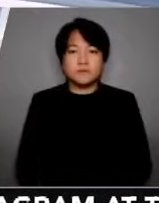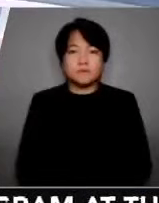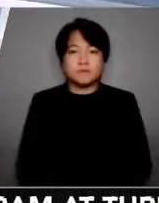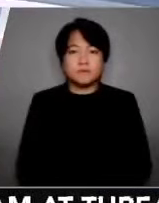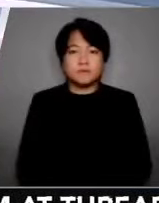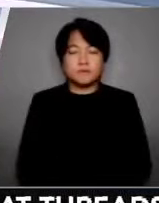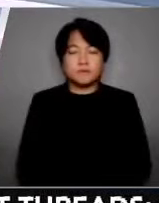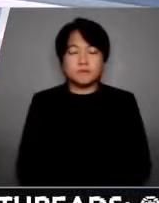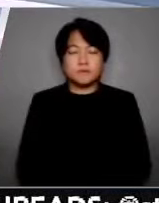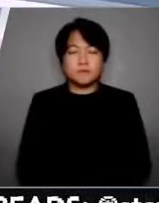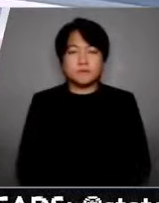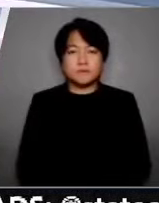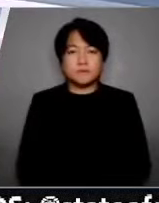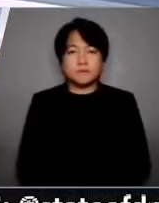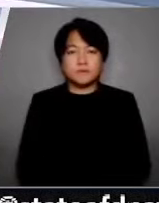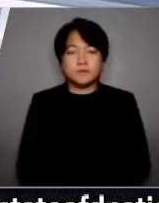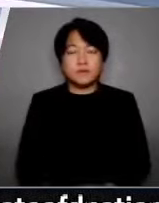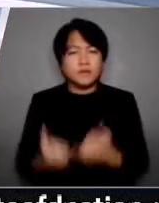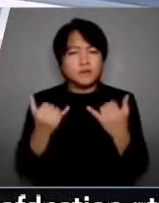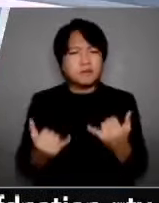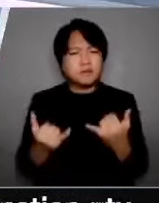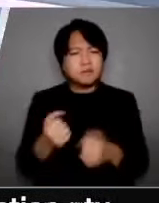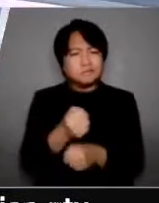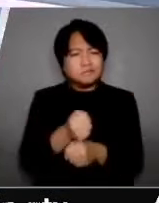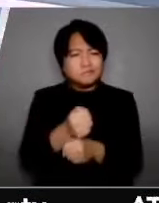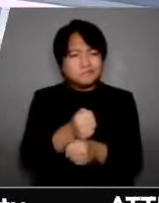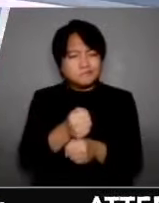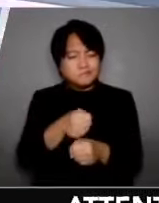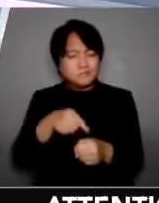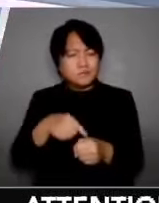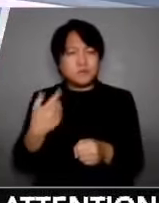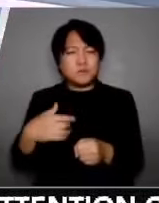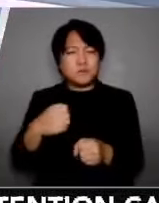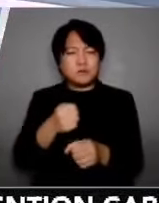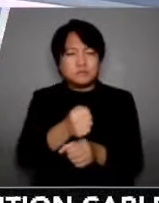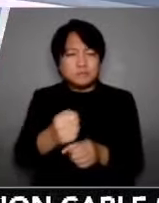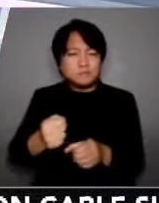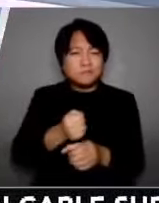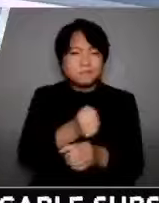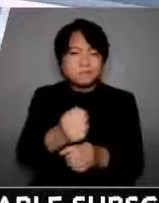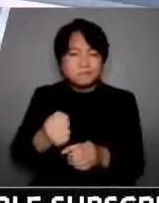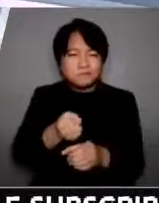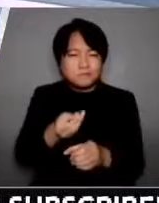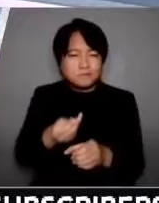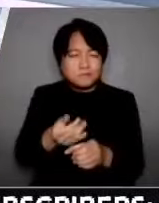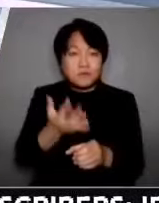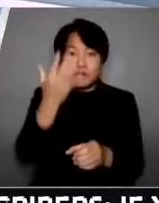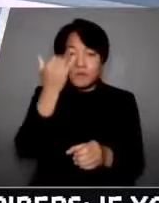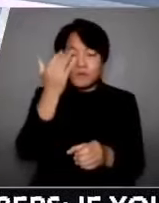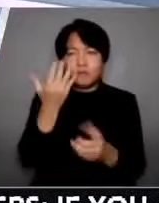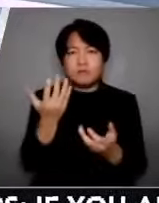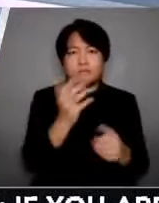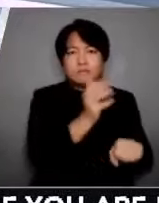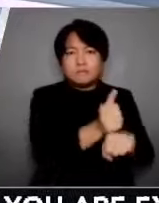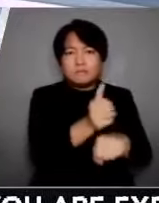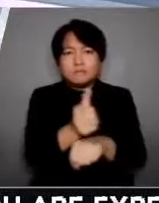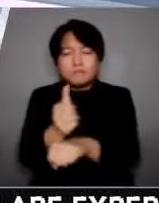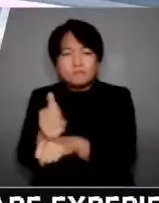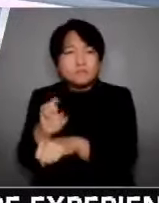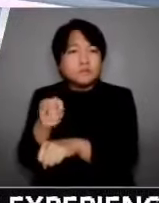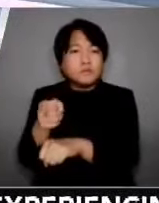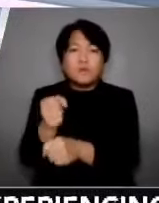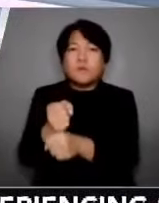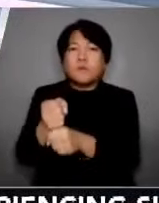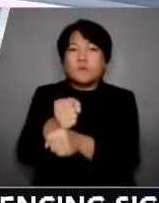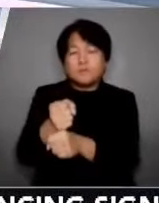ang industriya ng kape ngayon talaga namang brewing. Dumarami kasi ang mga coffee shop at ang kanilang gamit, local coffee beans.